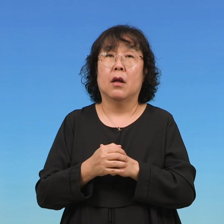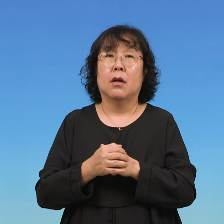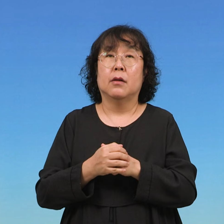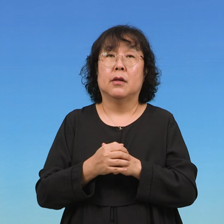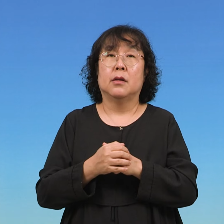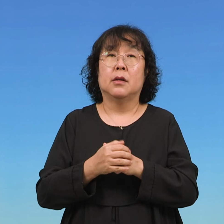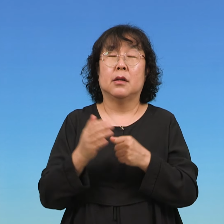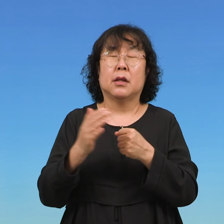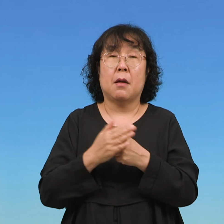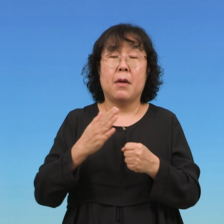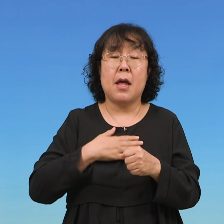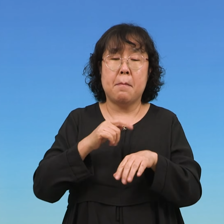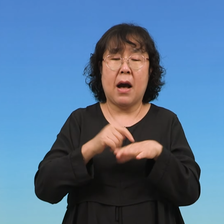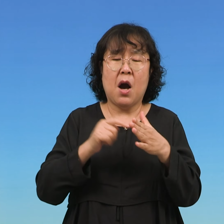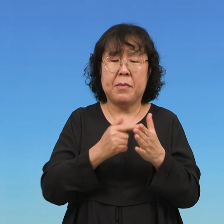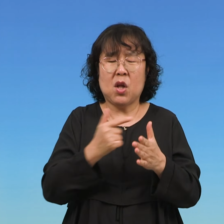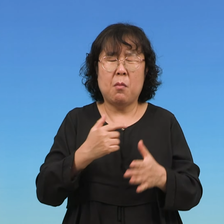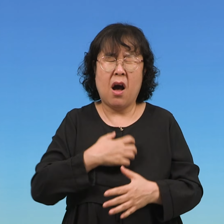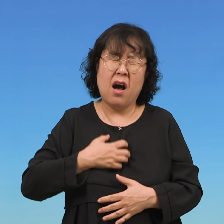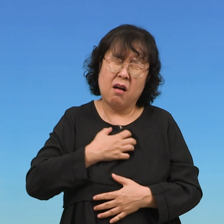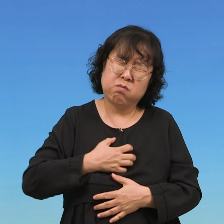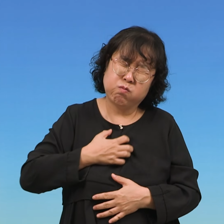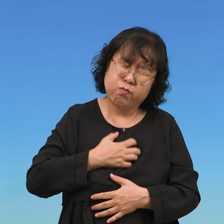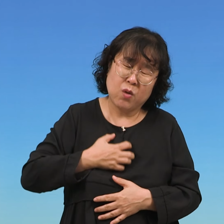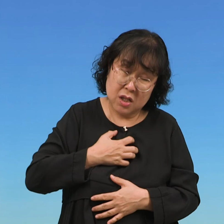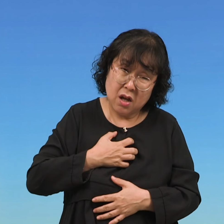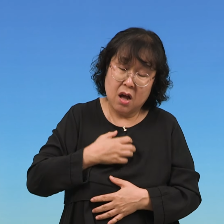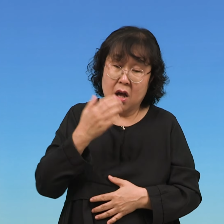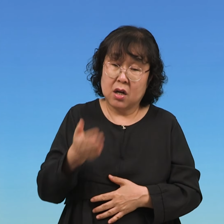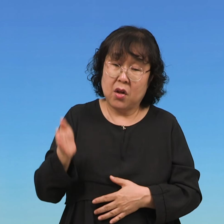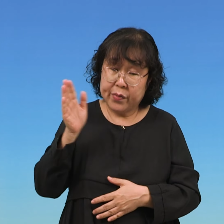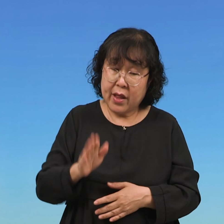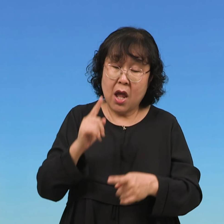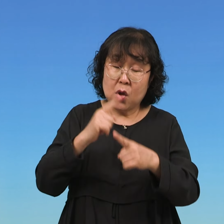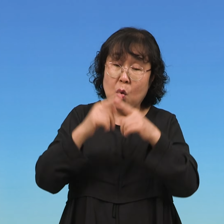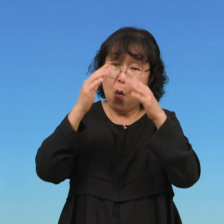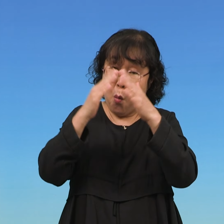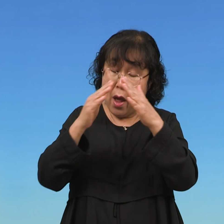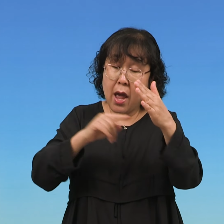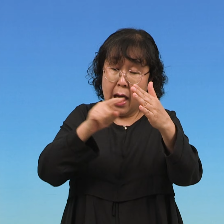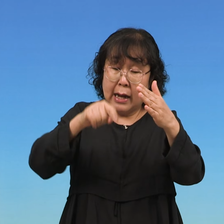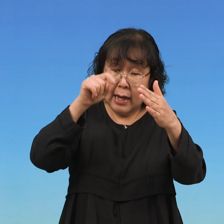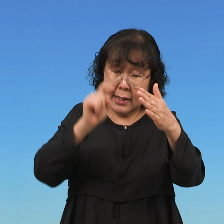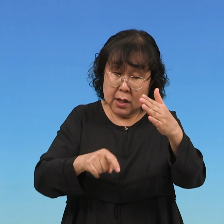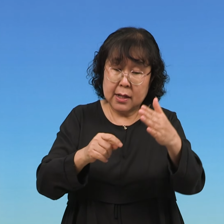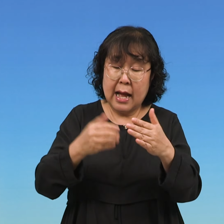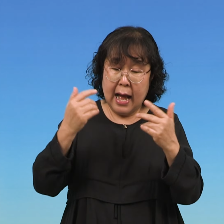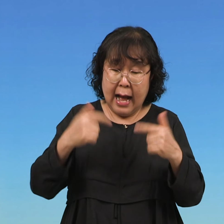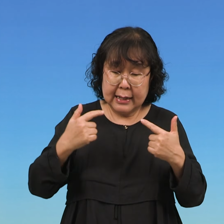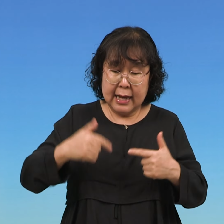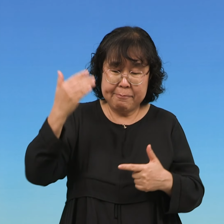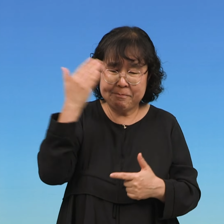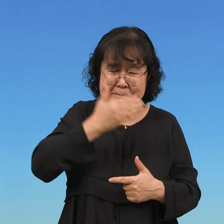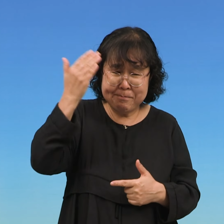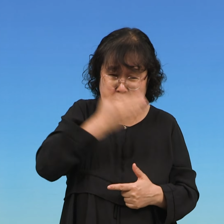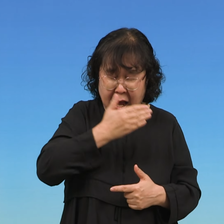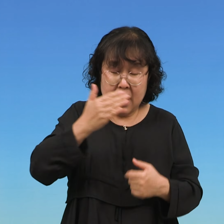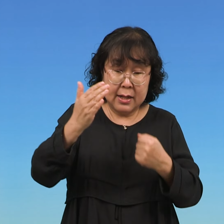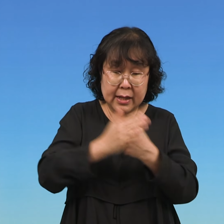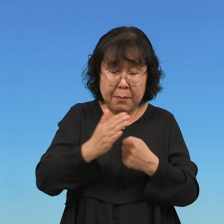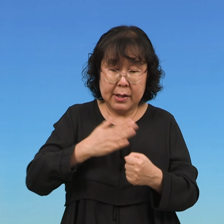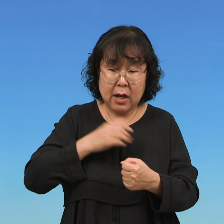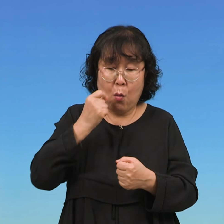그랬나 보죠 그래서 너무 괴로웠다는 거예요 근데 교회에서는 그냥 이런 갈등 없이 투명하게 하니까